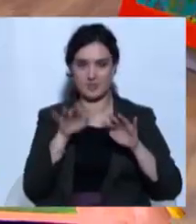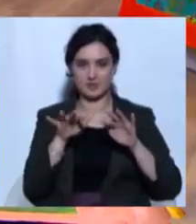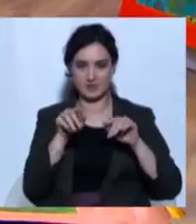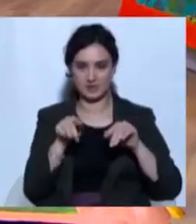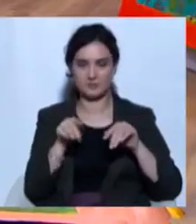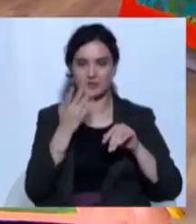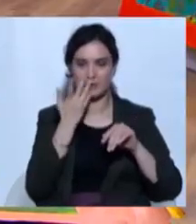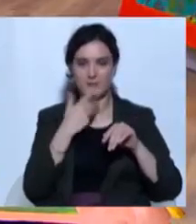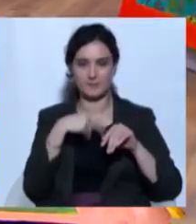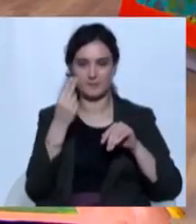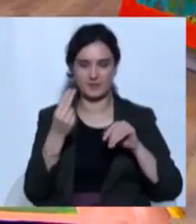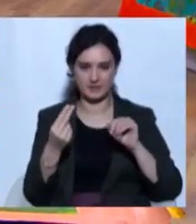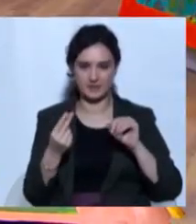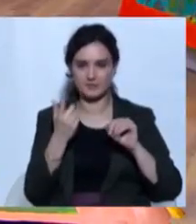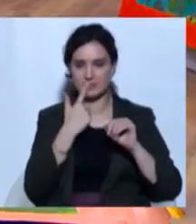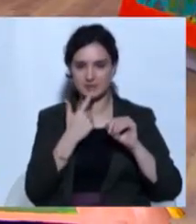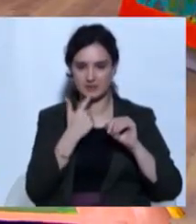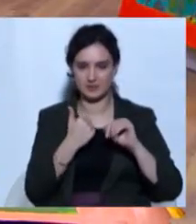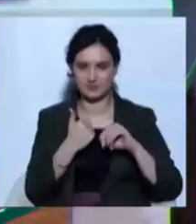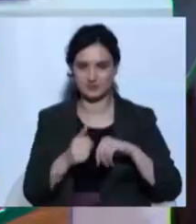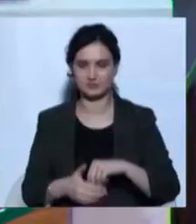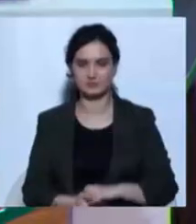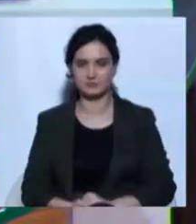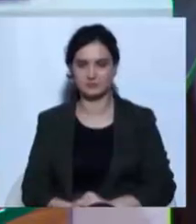რომელსაც გააფერადებთ წითლად,